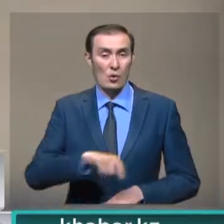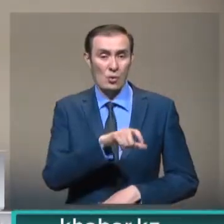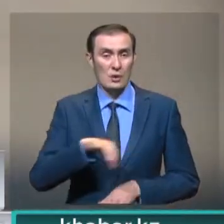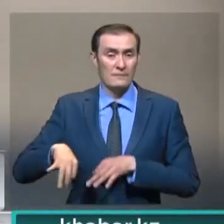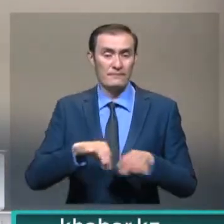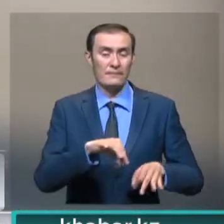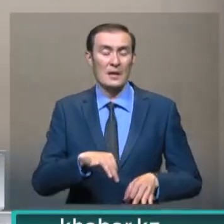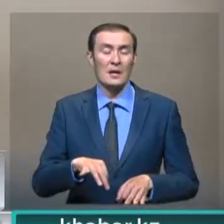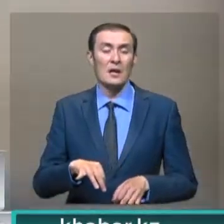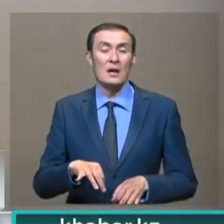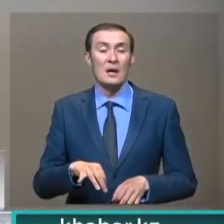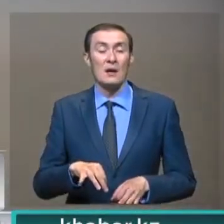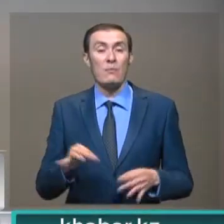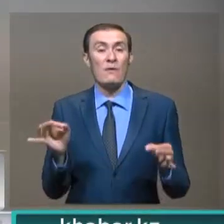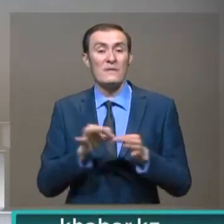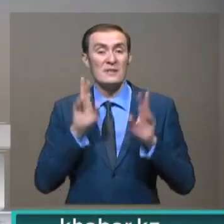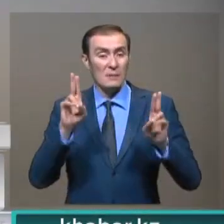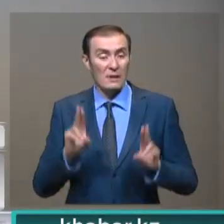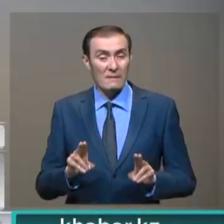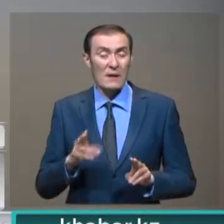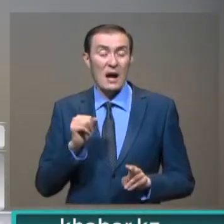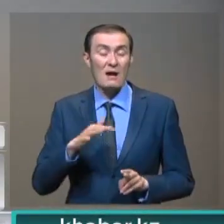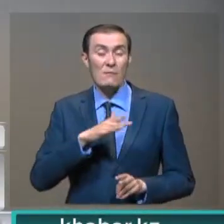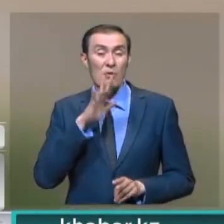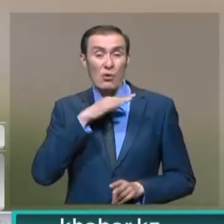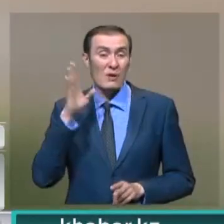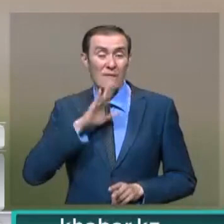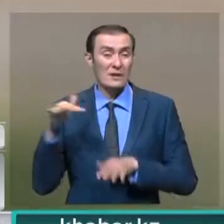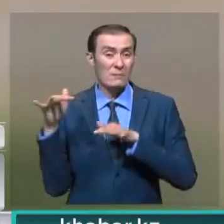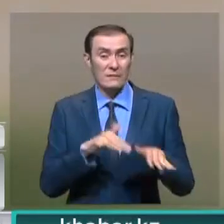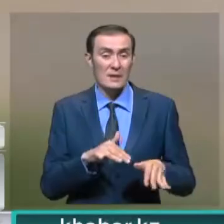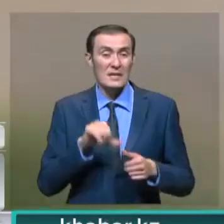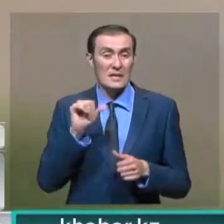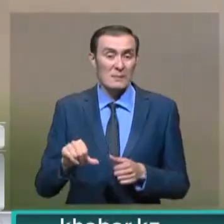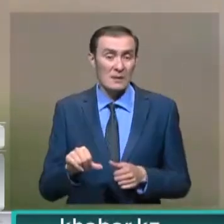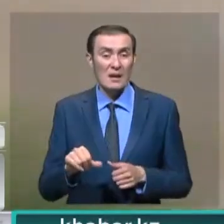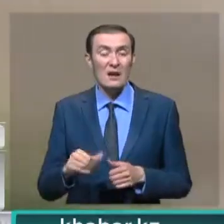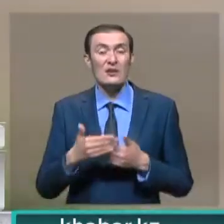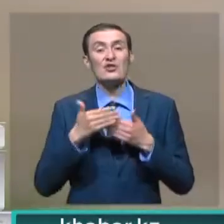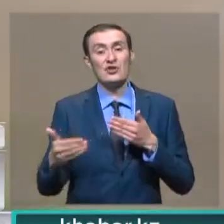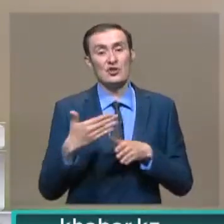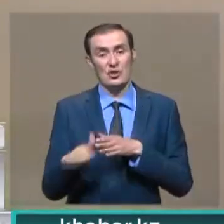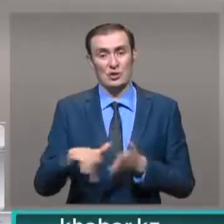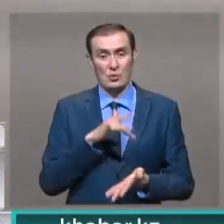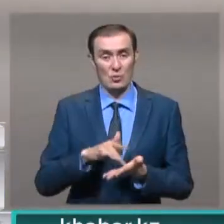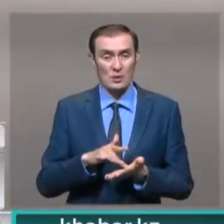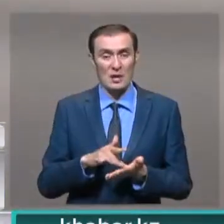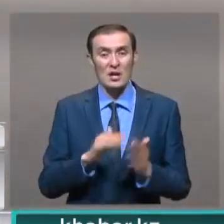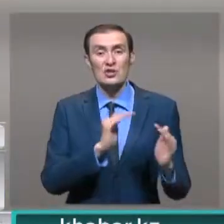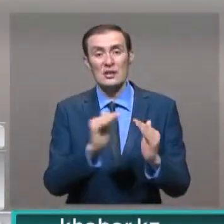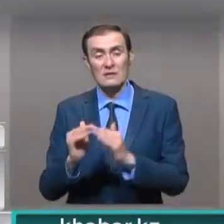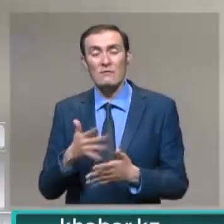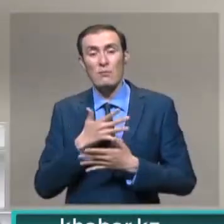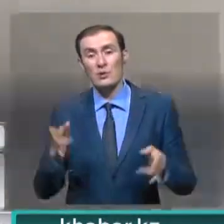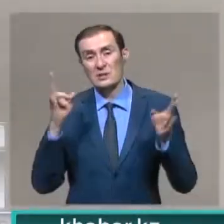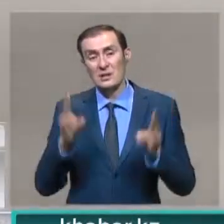дорог. Законы физики неумолимы, а большая вода особенно безжалостна к жителям нижней части города. Частный сектор больше